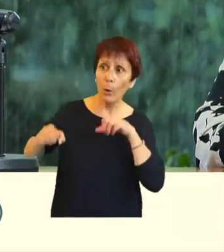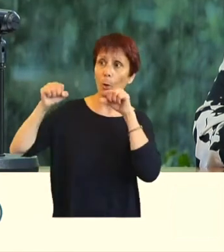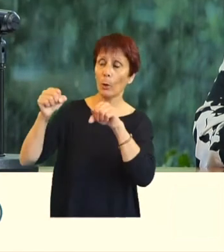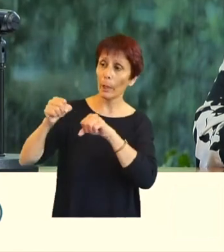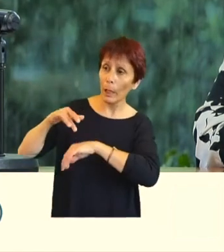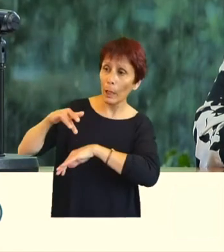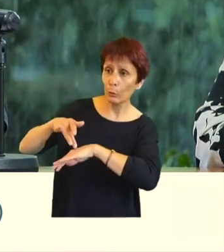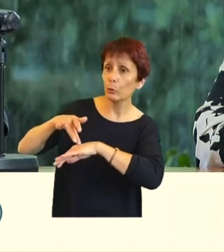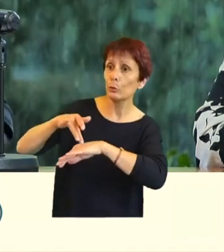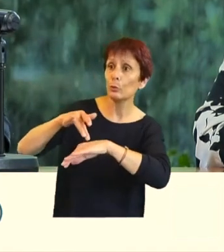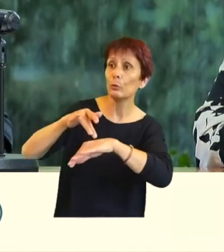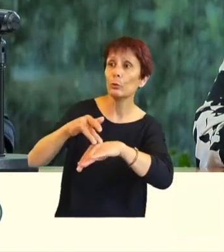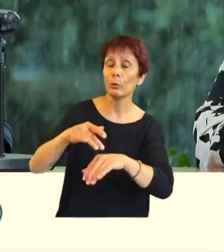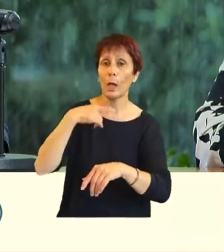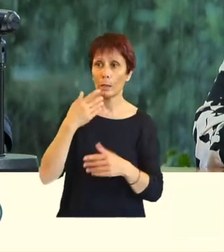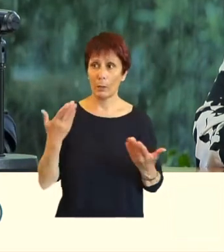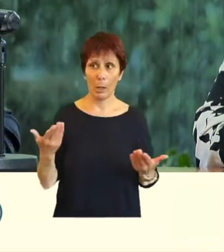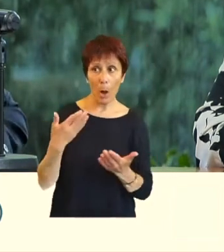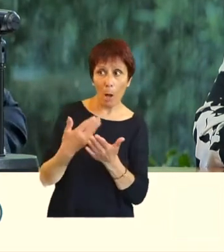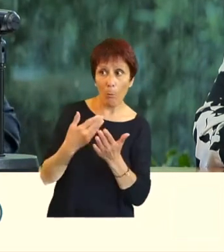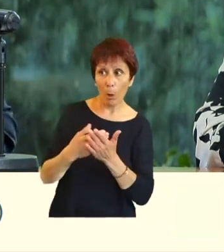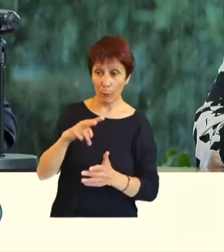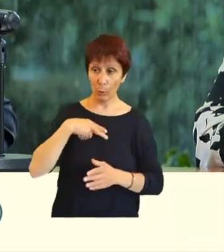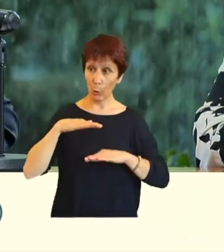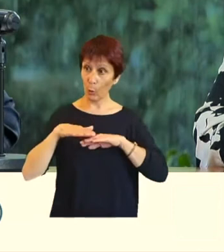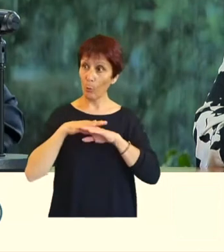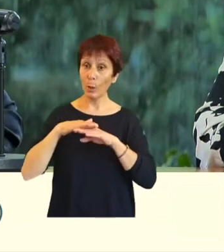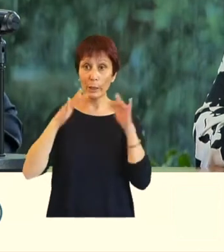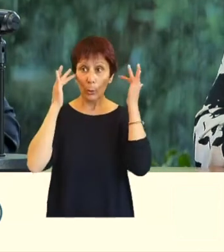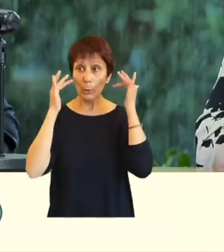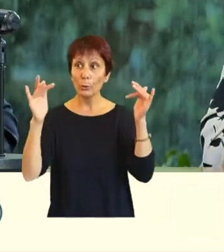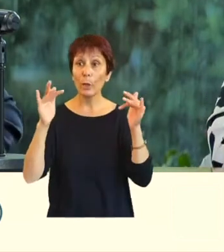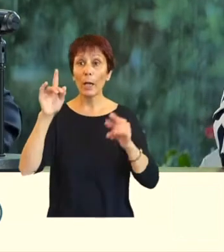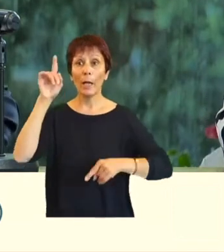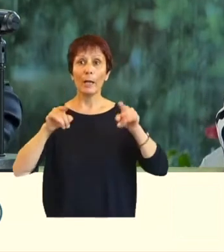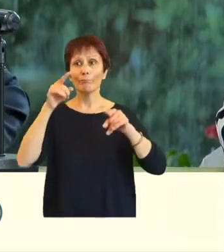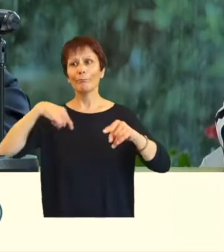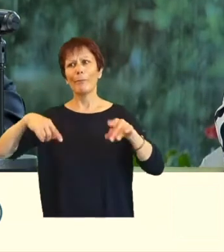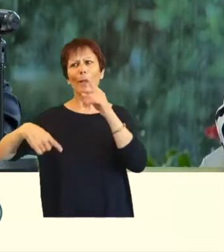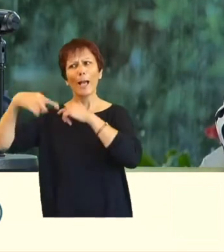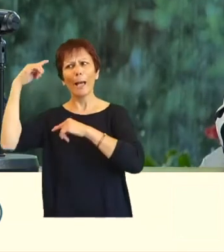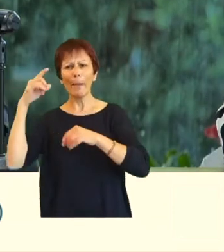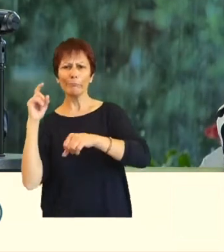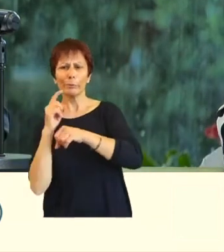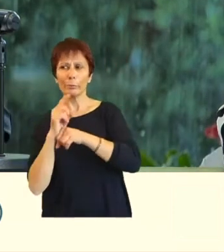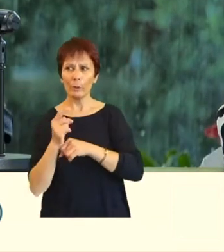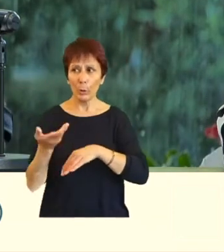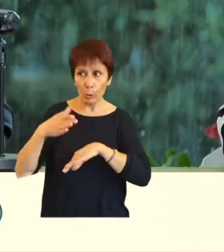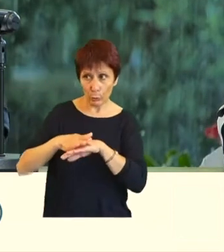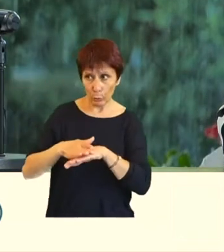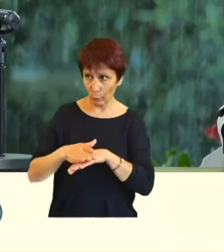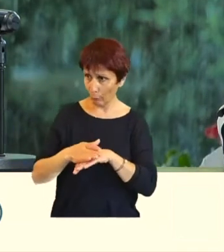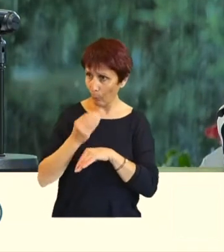avions initié, ce qui prouve finalement que notre politique culturelle, que d'aucuns en certains temps ont beaucoup décrié, n'était pas si